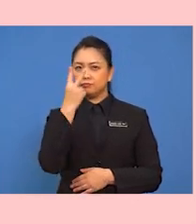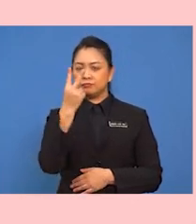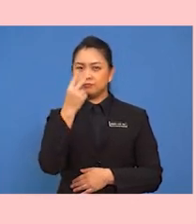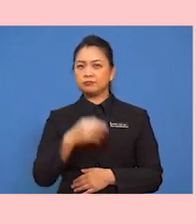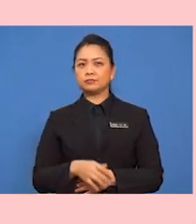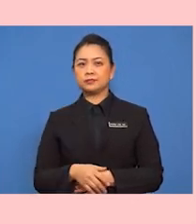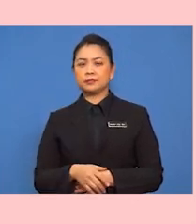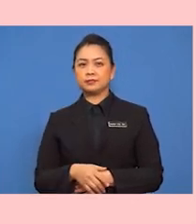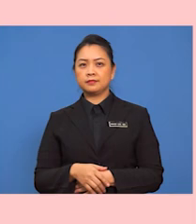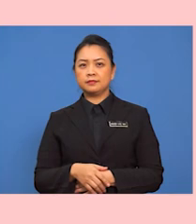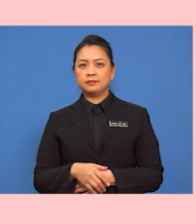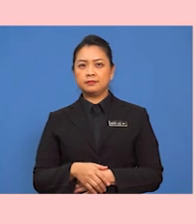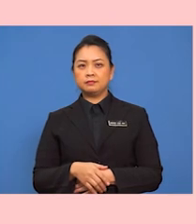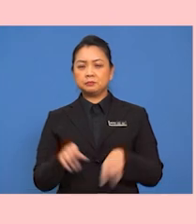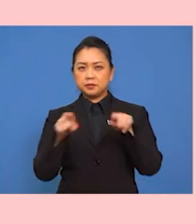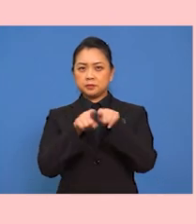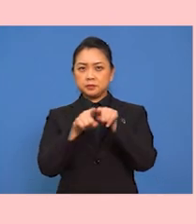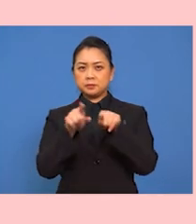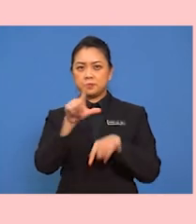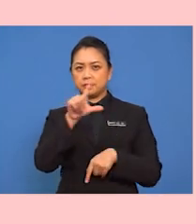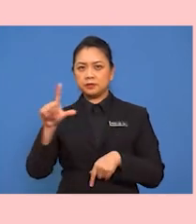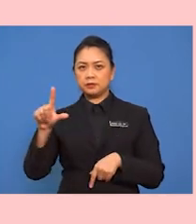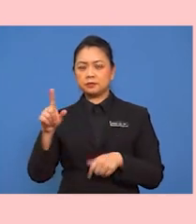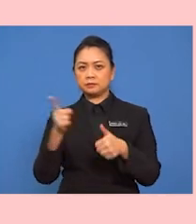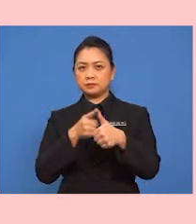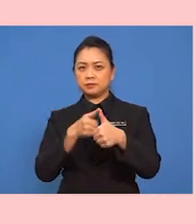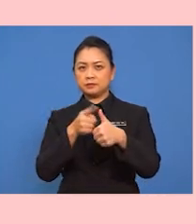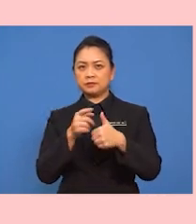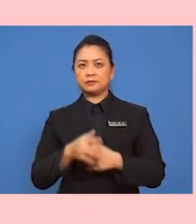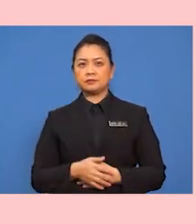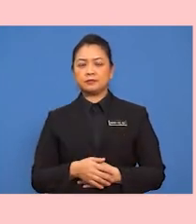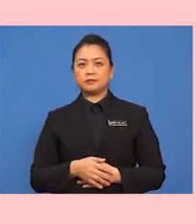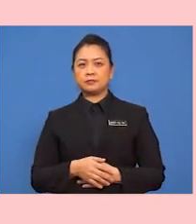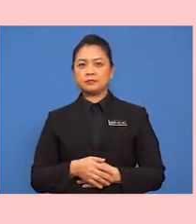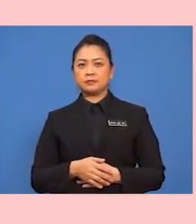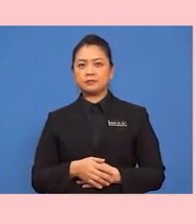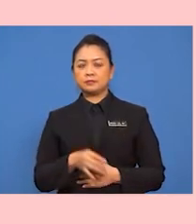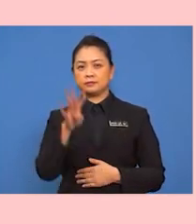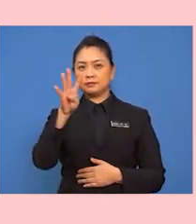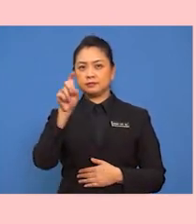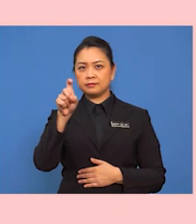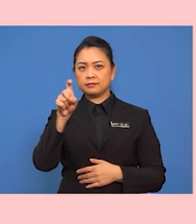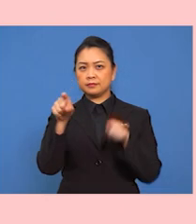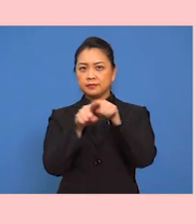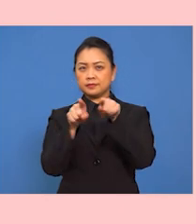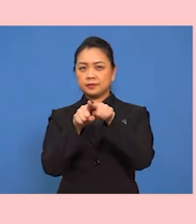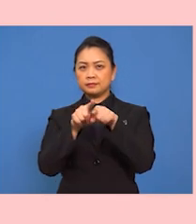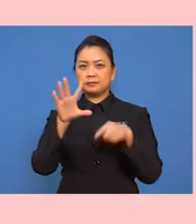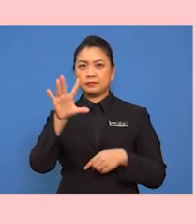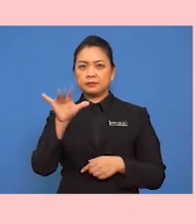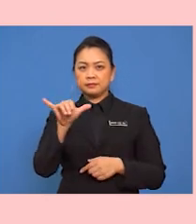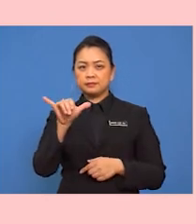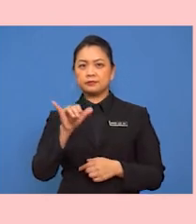persamaan linia yang pertama. 4X sama dengan 5Y.